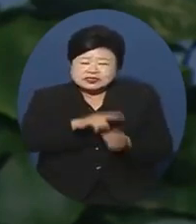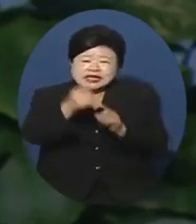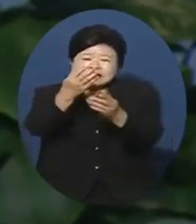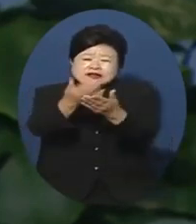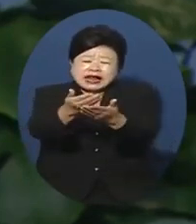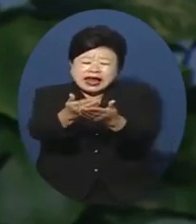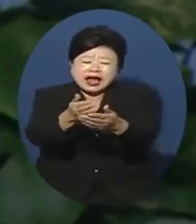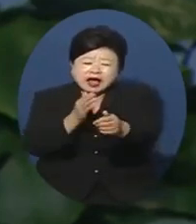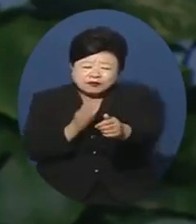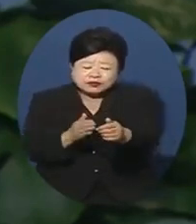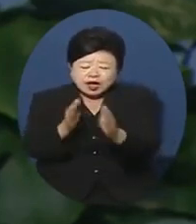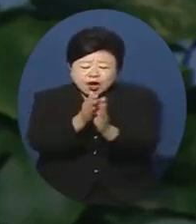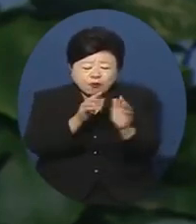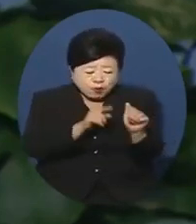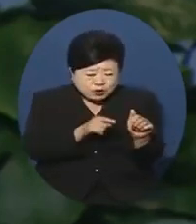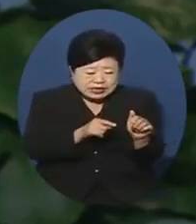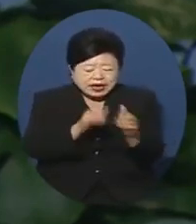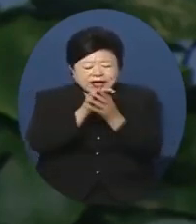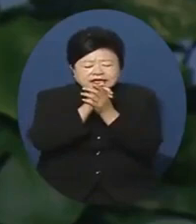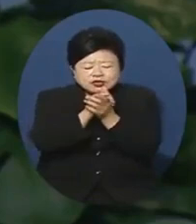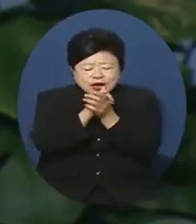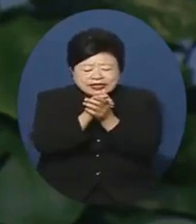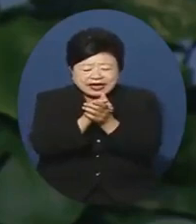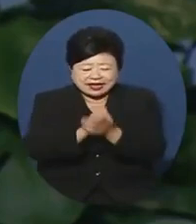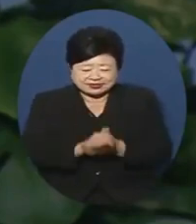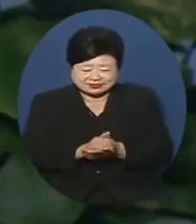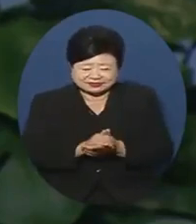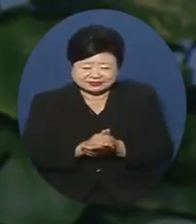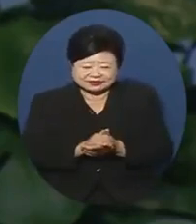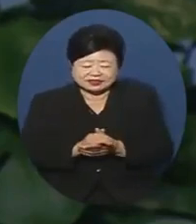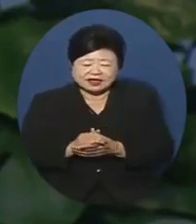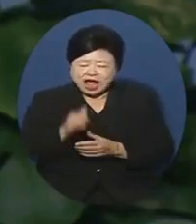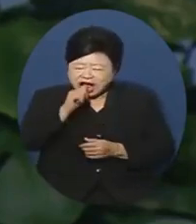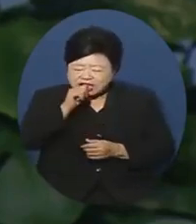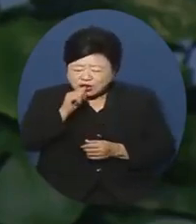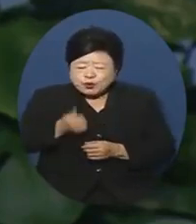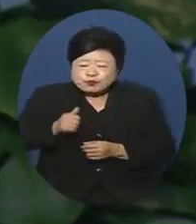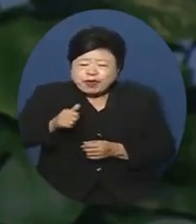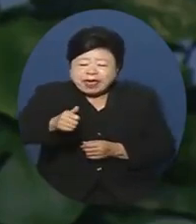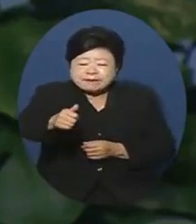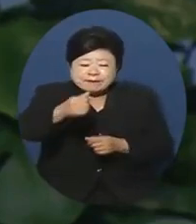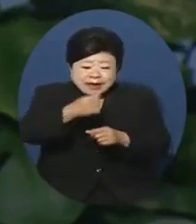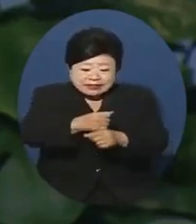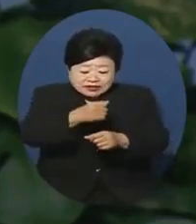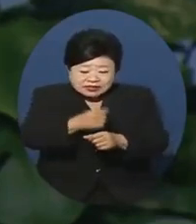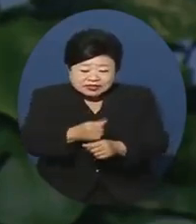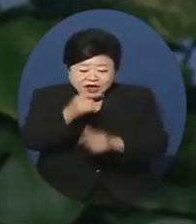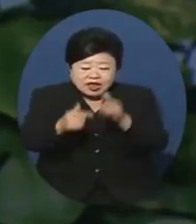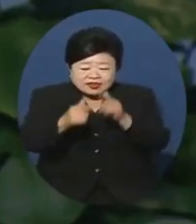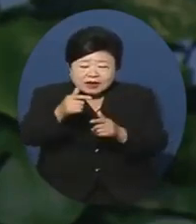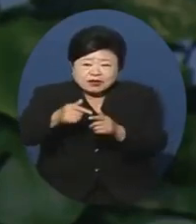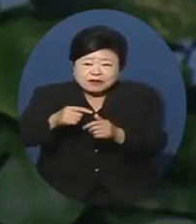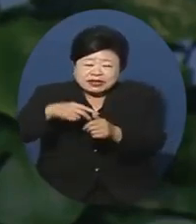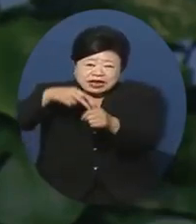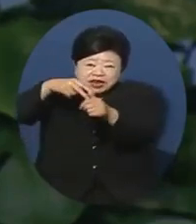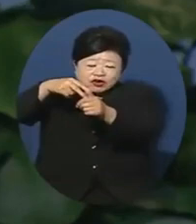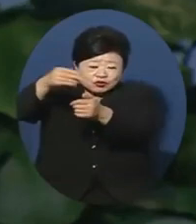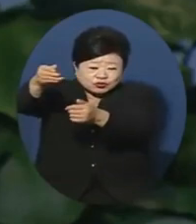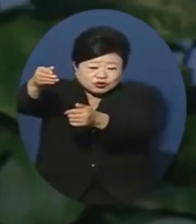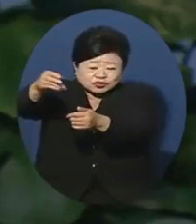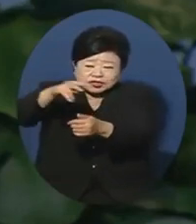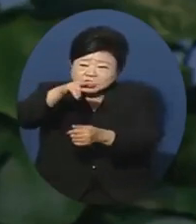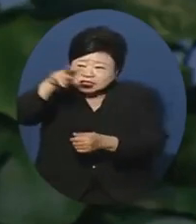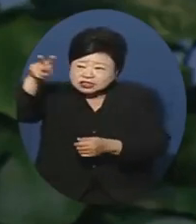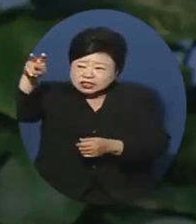하니 모세가 하나님께 기도하니까 뱀을 만들어서 나무에 달아라.